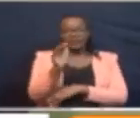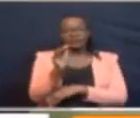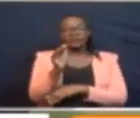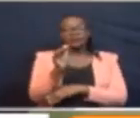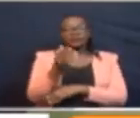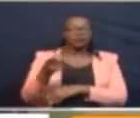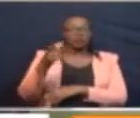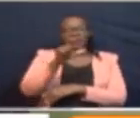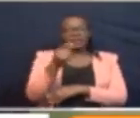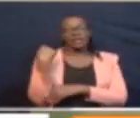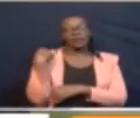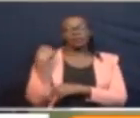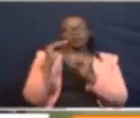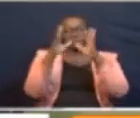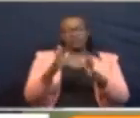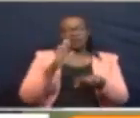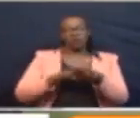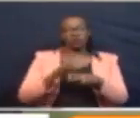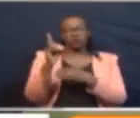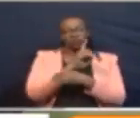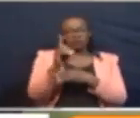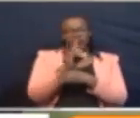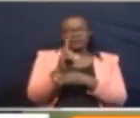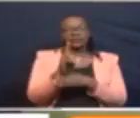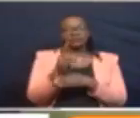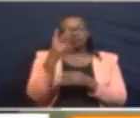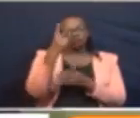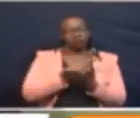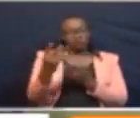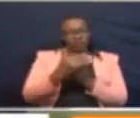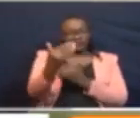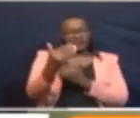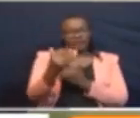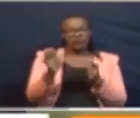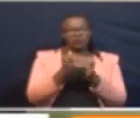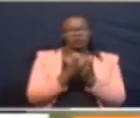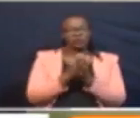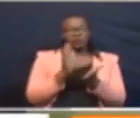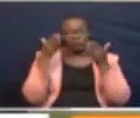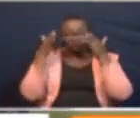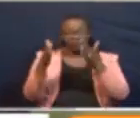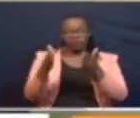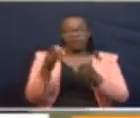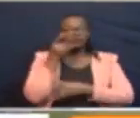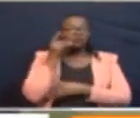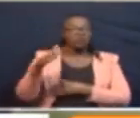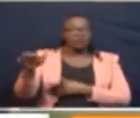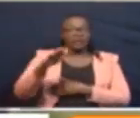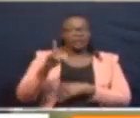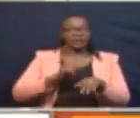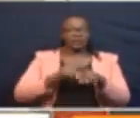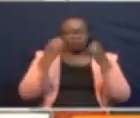on duty over the next 2 weeks, with greater emphasis on surveillance of boarding facilities when students are attending their evening